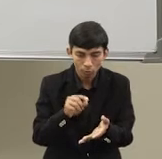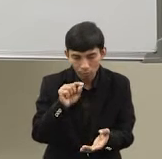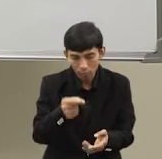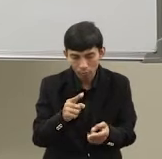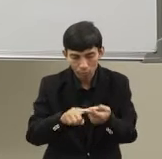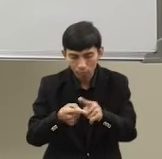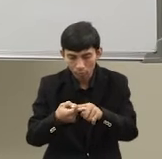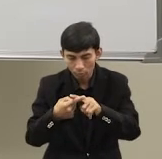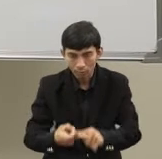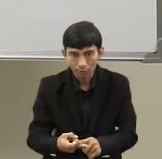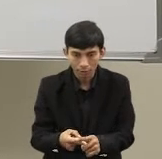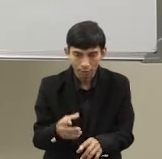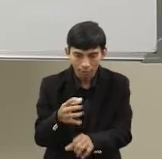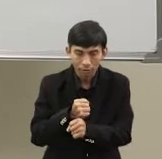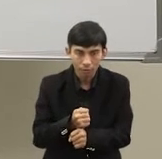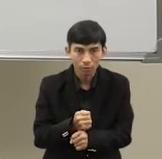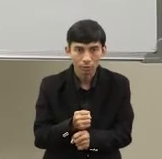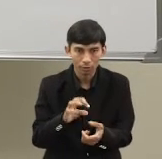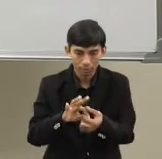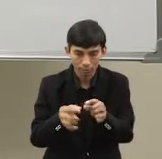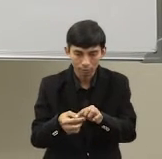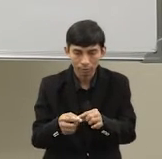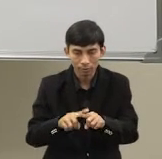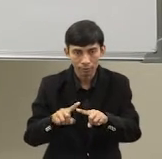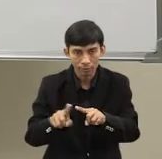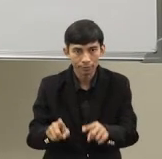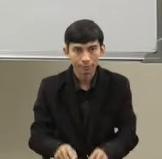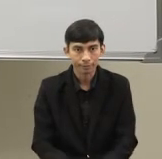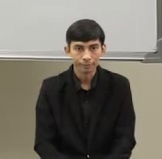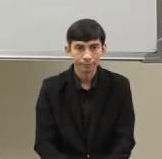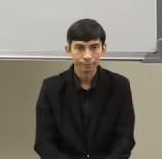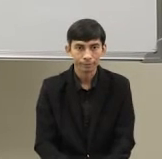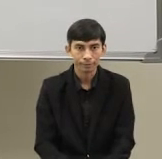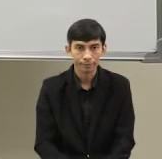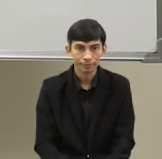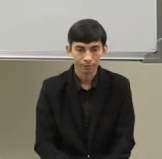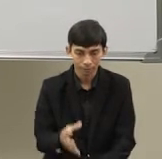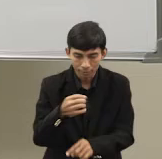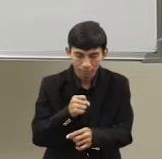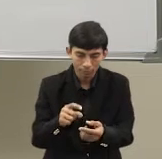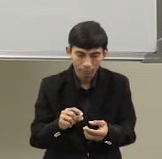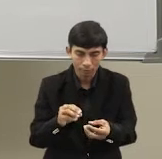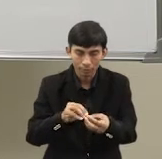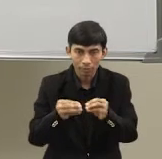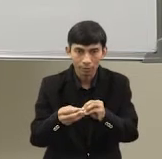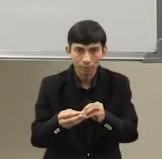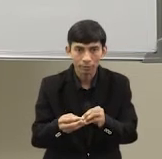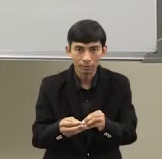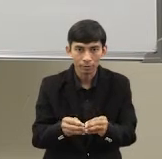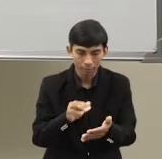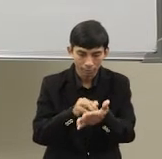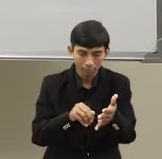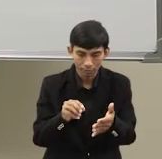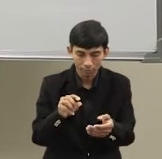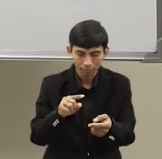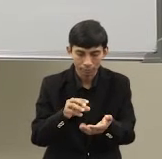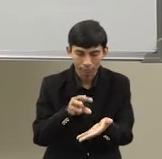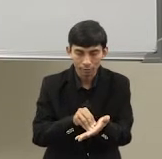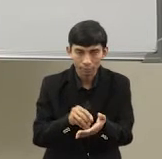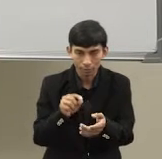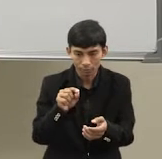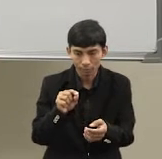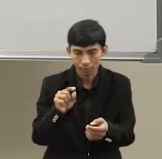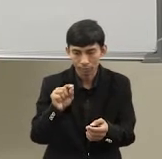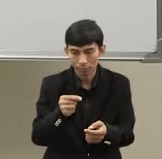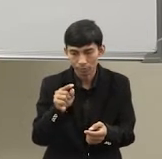cồn a dồ ba nhà hà rư môi cò lệ như này thà cả đó chậm nôn tu sụp hía nít từ a nó